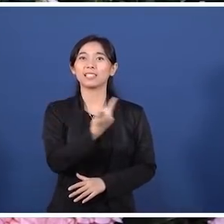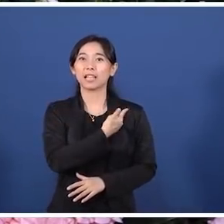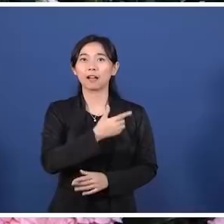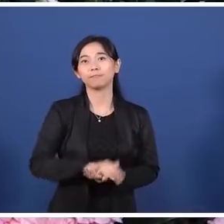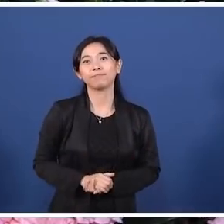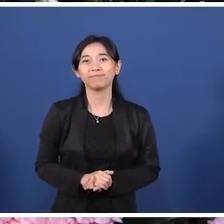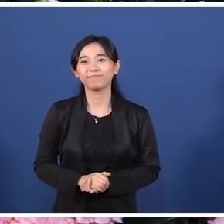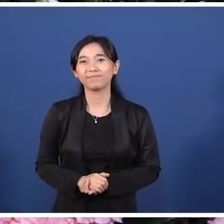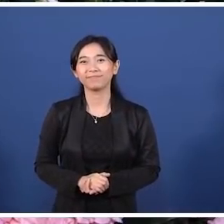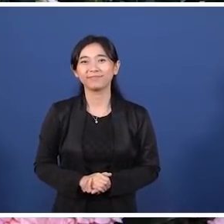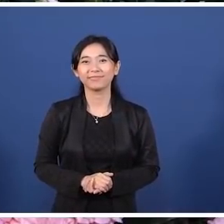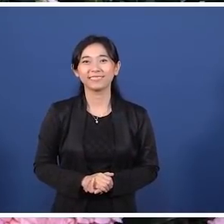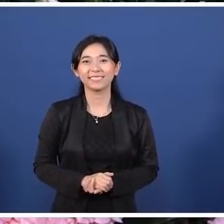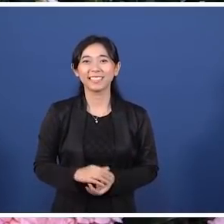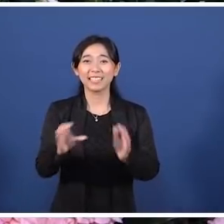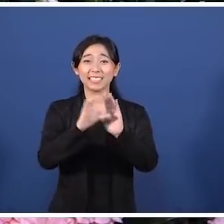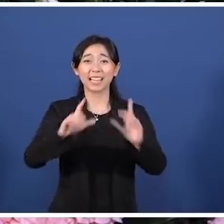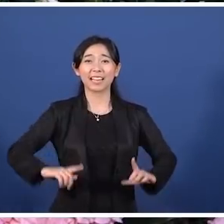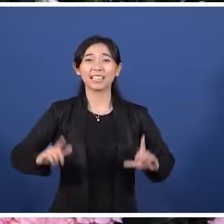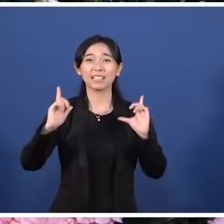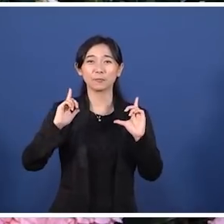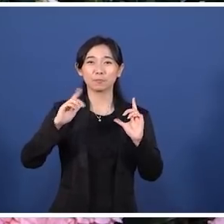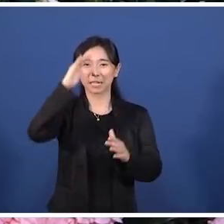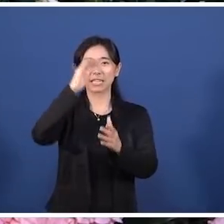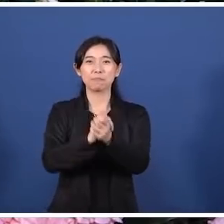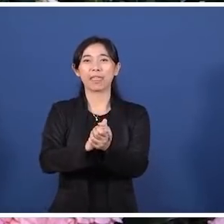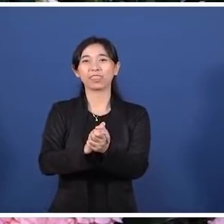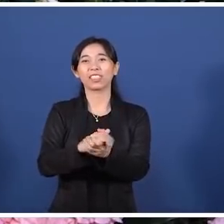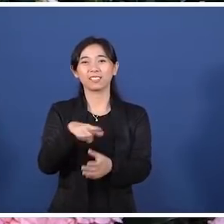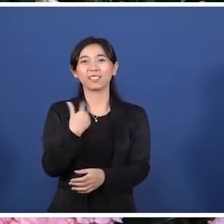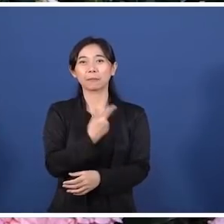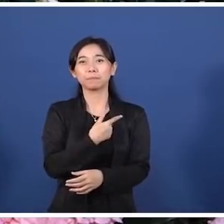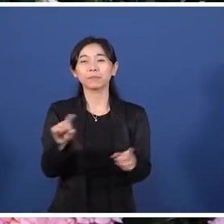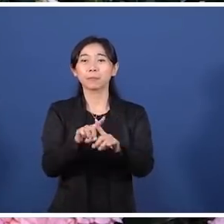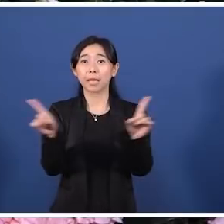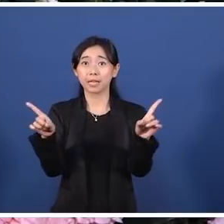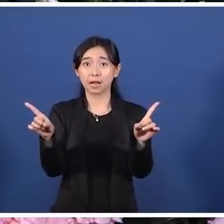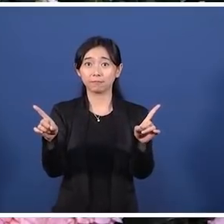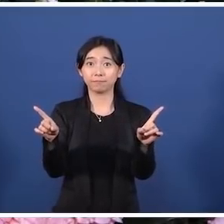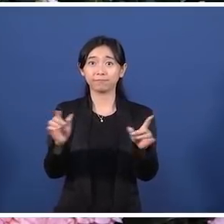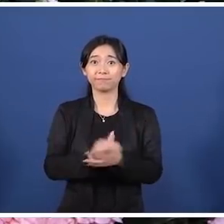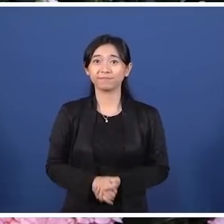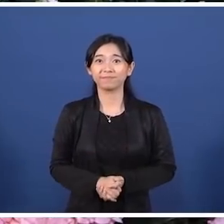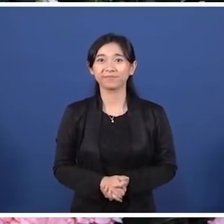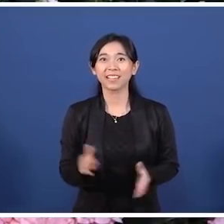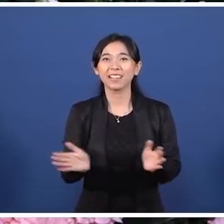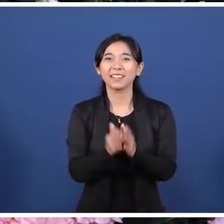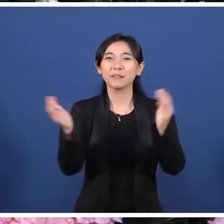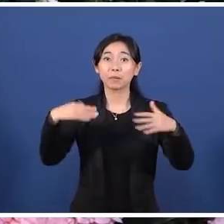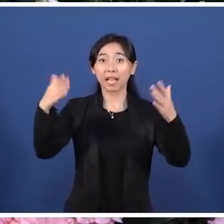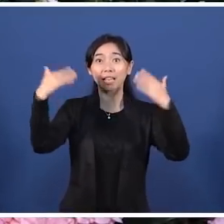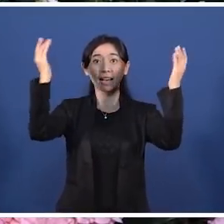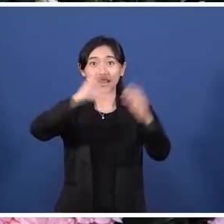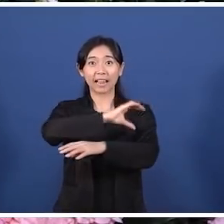bahkan bisa kita katakan sebagai sikap iman kita. Saudara-saudara, berbeda dibandingkan dengan kalimat merayakan